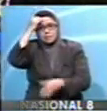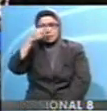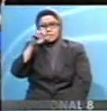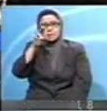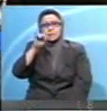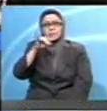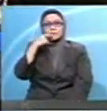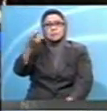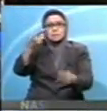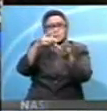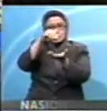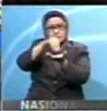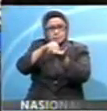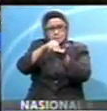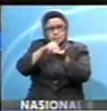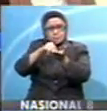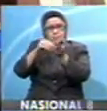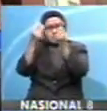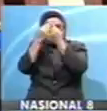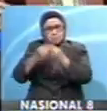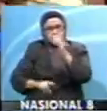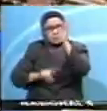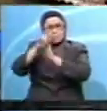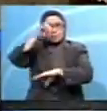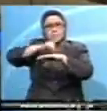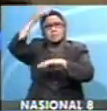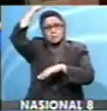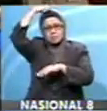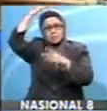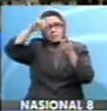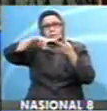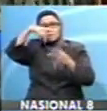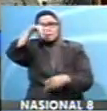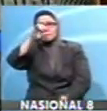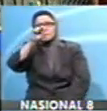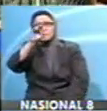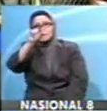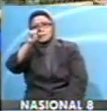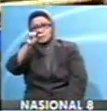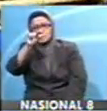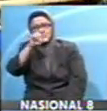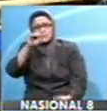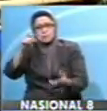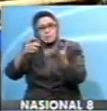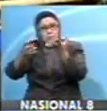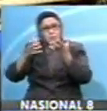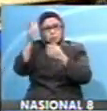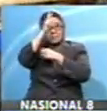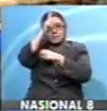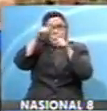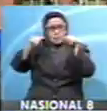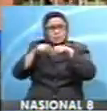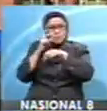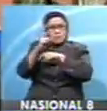kawasan yang merekodkan jumlah tertinggi wabak denggi di Selangor adalah Petaling beliau mahu kerajaan tempatan Melihat lebih serius